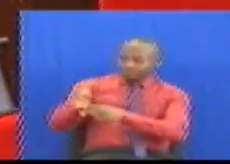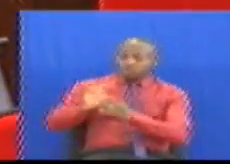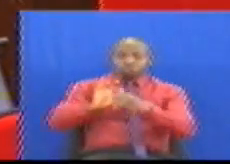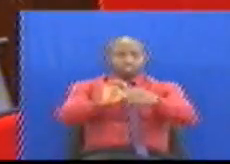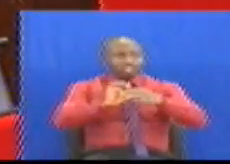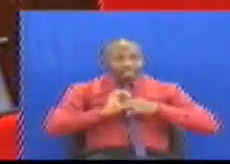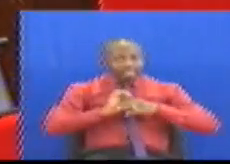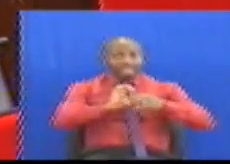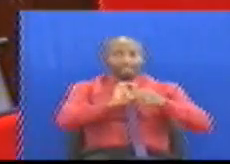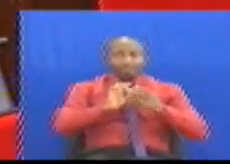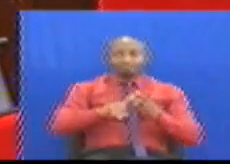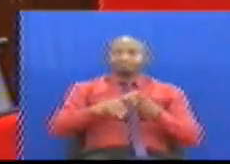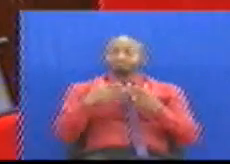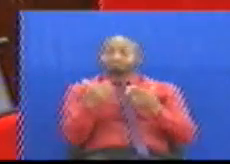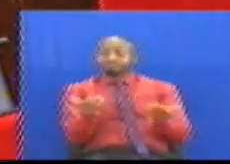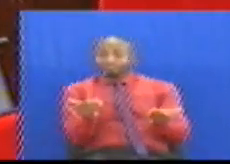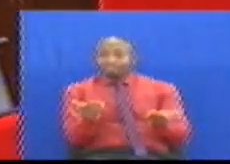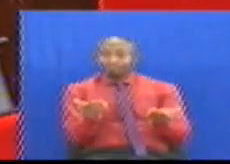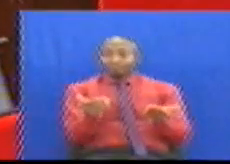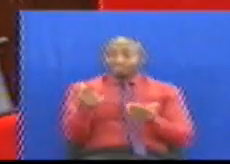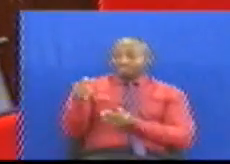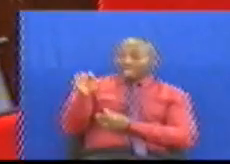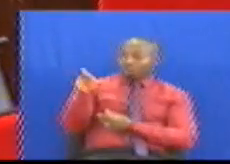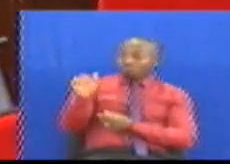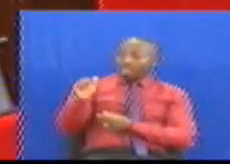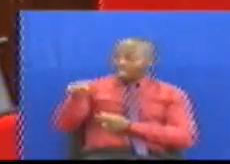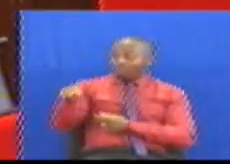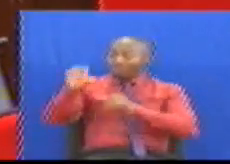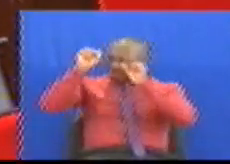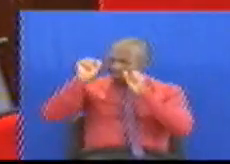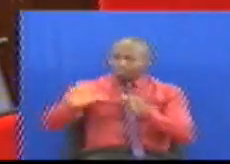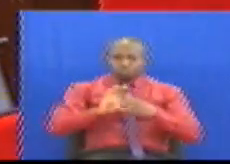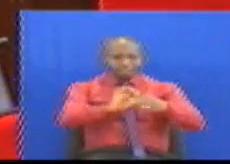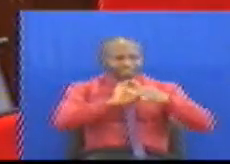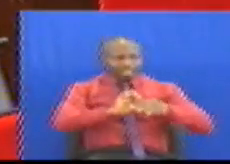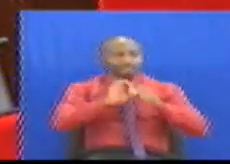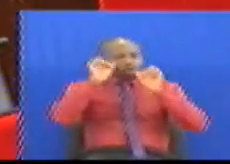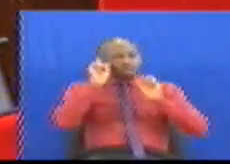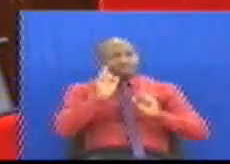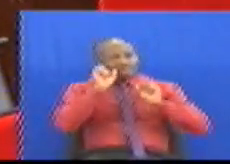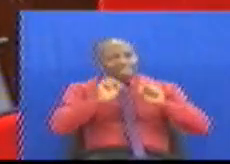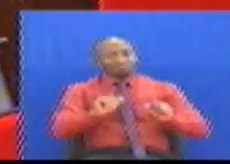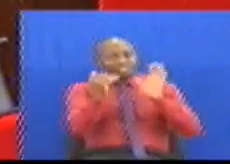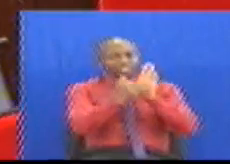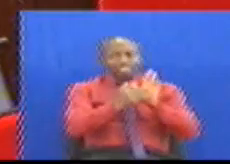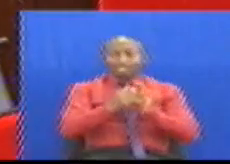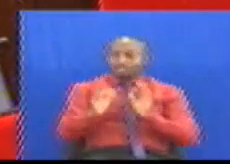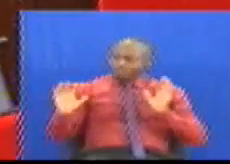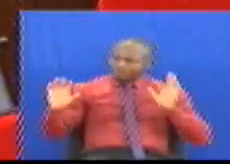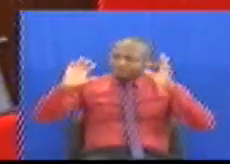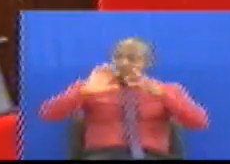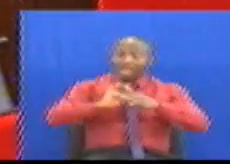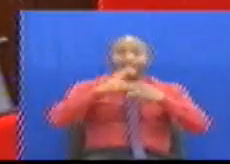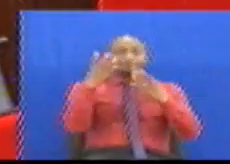wakashirikiana kwa maafisa wa TARURA wanataka ama hawataki, na ikuwe na utaratibu ambao utawafanya kisheria washirikishe hawa watu